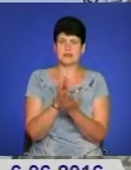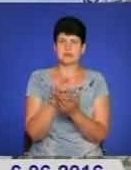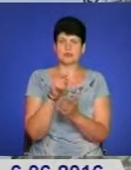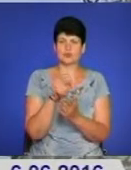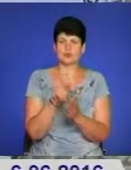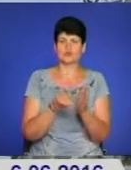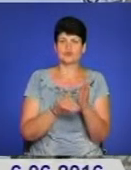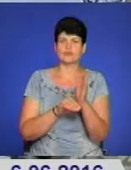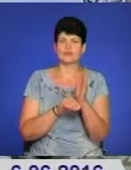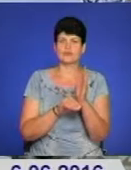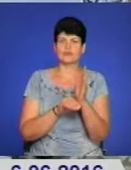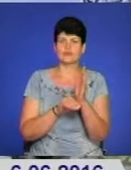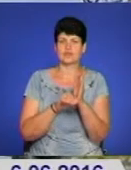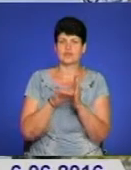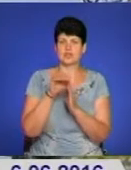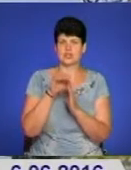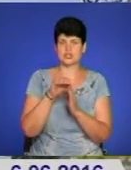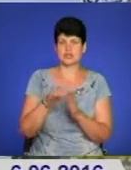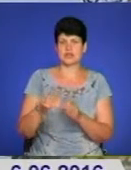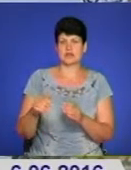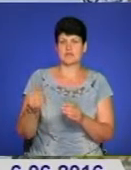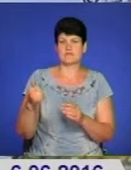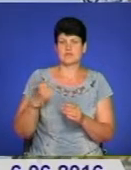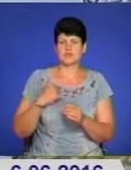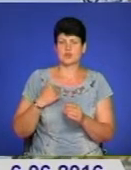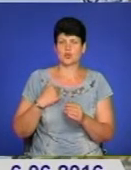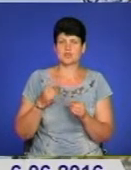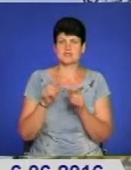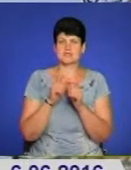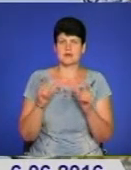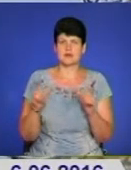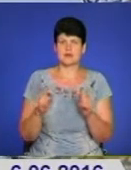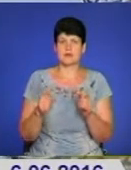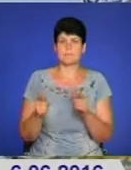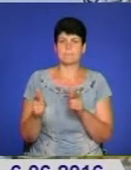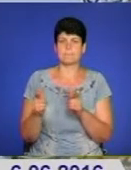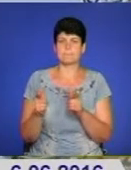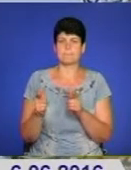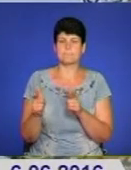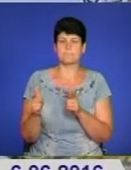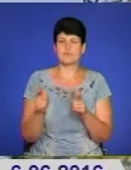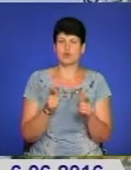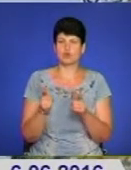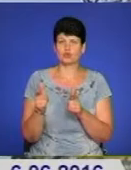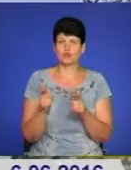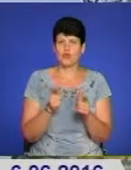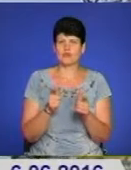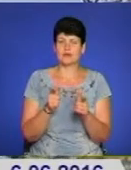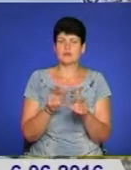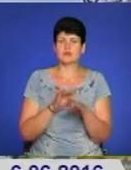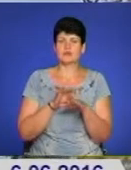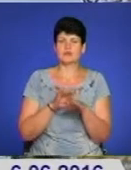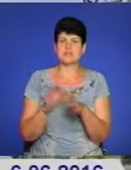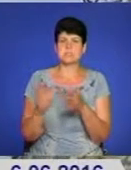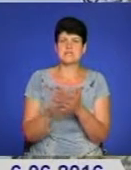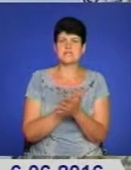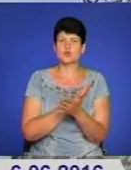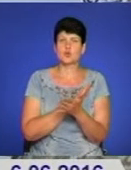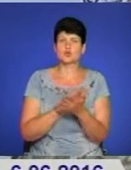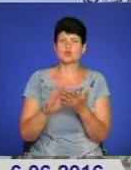вищі військові навчальні заклади або факультети військової підготовки здійснюють абсолютно